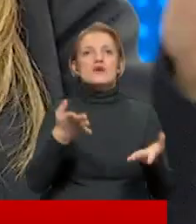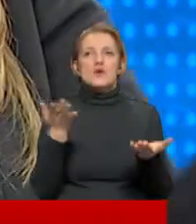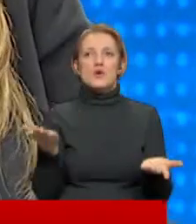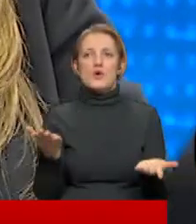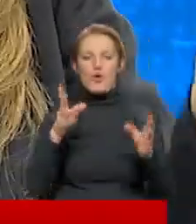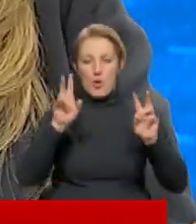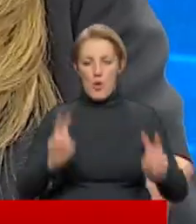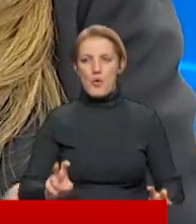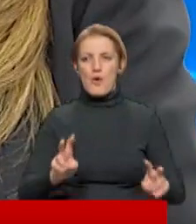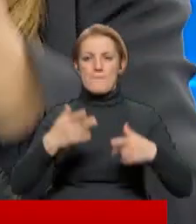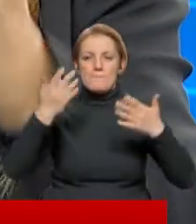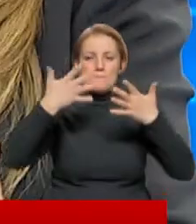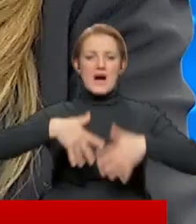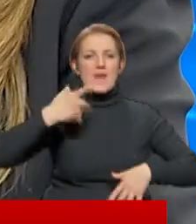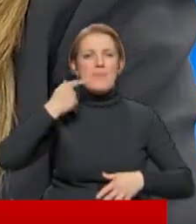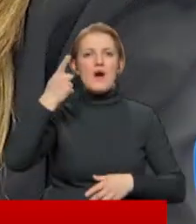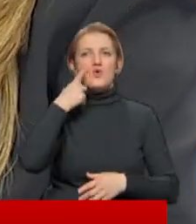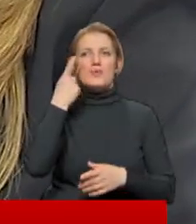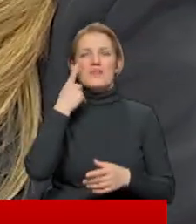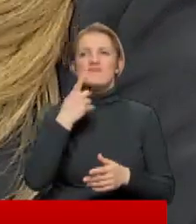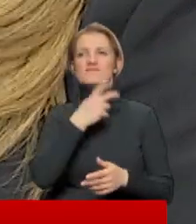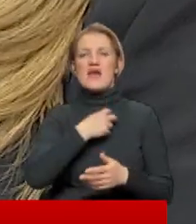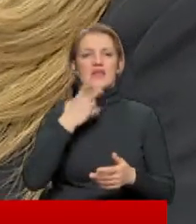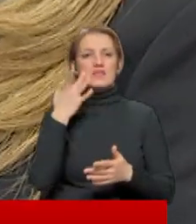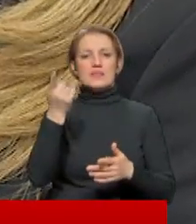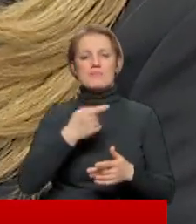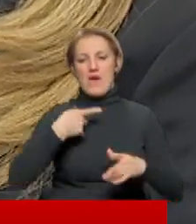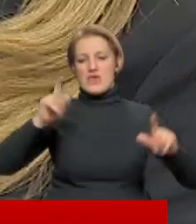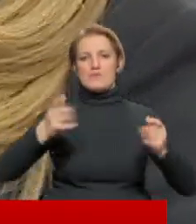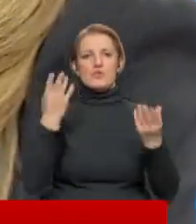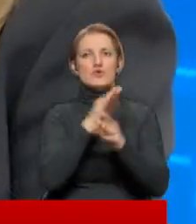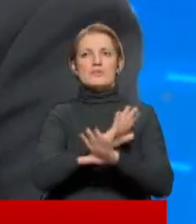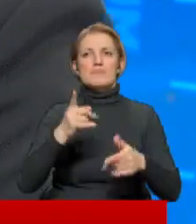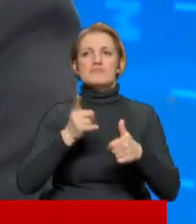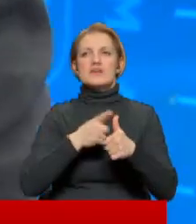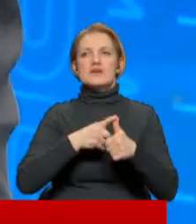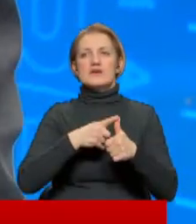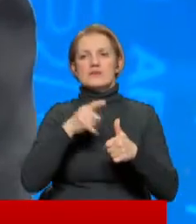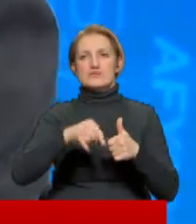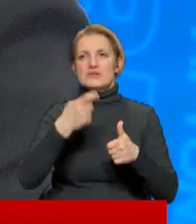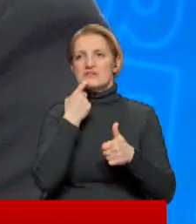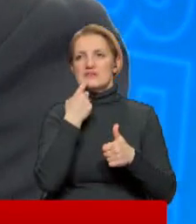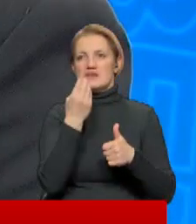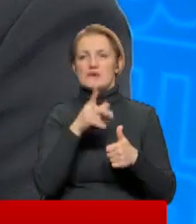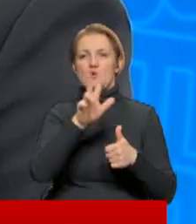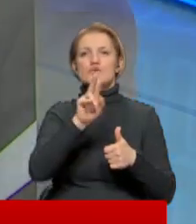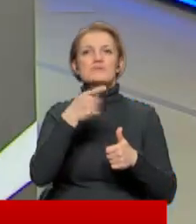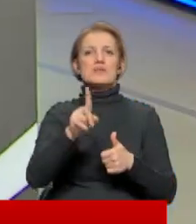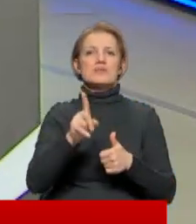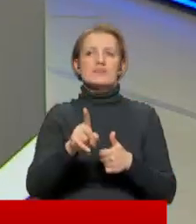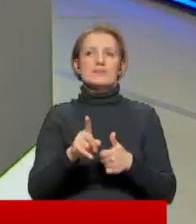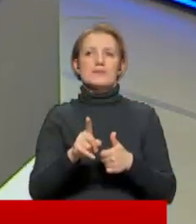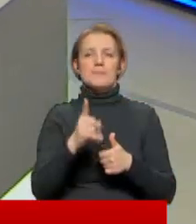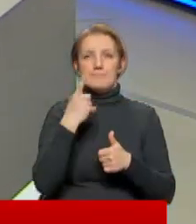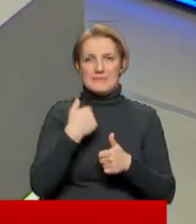Yani oturuyorlar Maliye Bakanlığı, hükümet vergi dilimlerini belirliyor. Ben yaptım, oldu. Birinci vergi dilimi bu yıl için konuşalım. 32 bin lira.